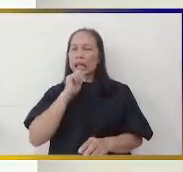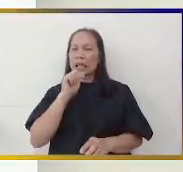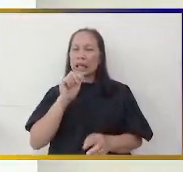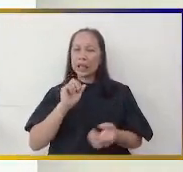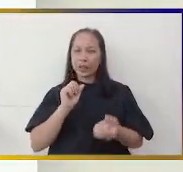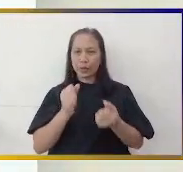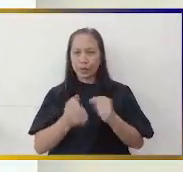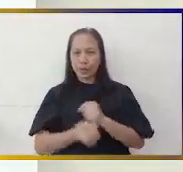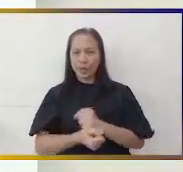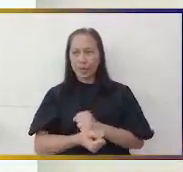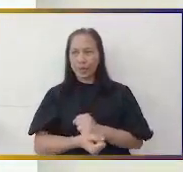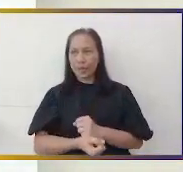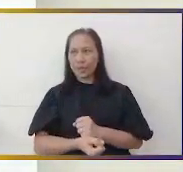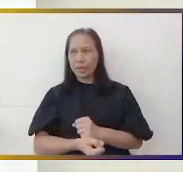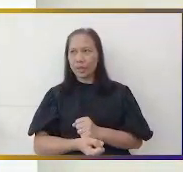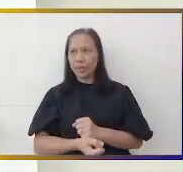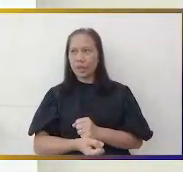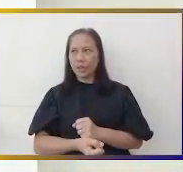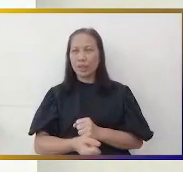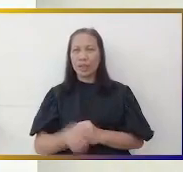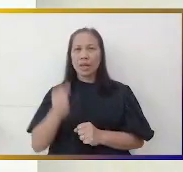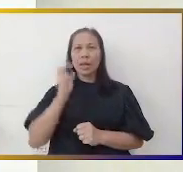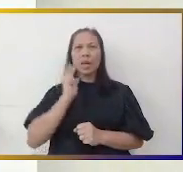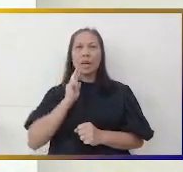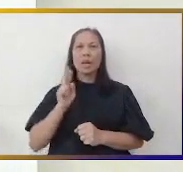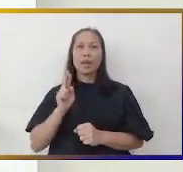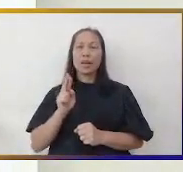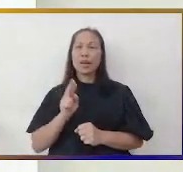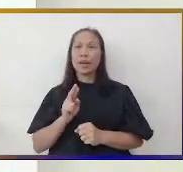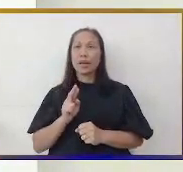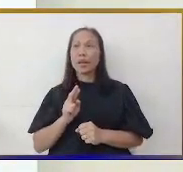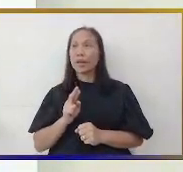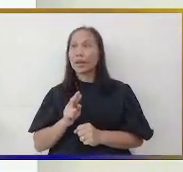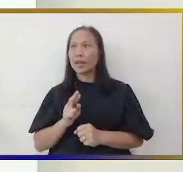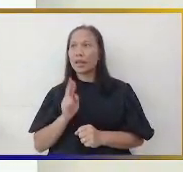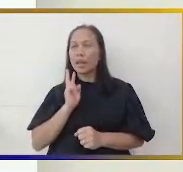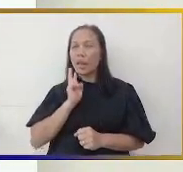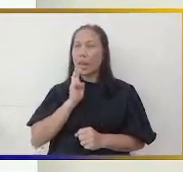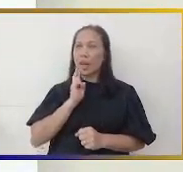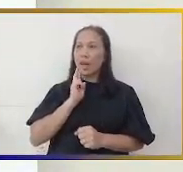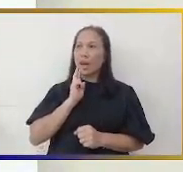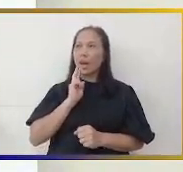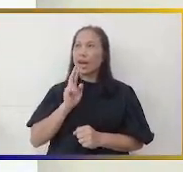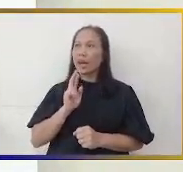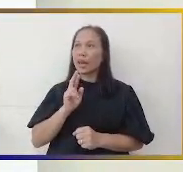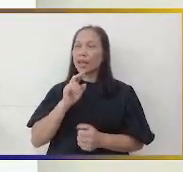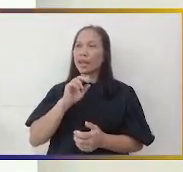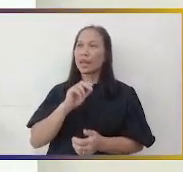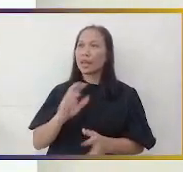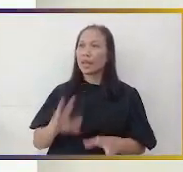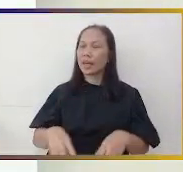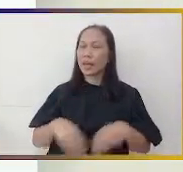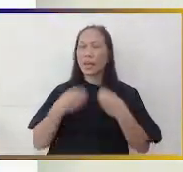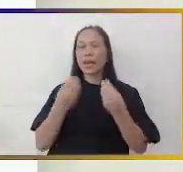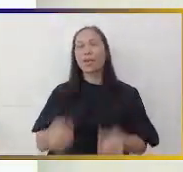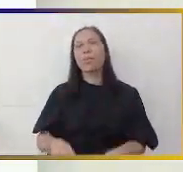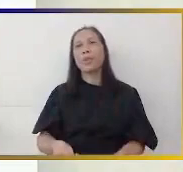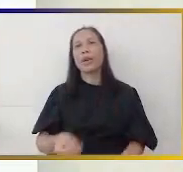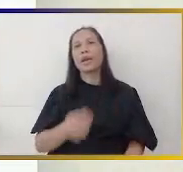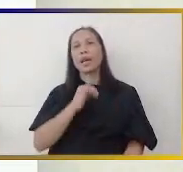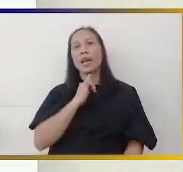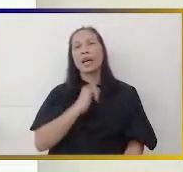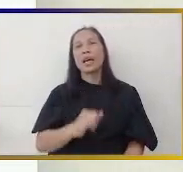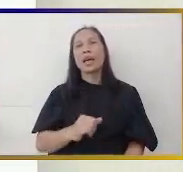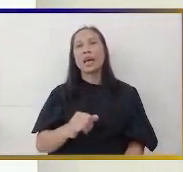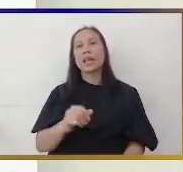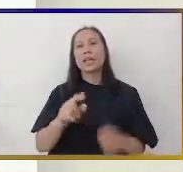maliwanag hindi ako nagbibigay para Pagpalain ako ng panginoon nagbibigay ako dahil gusto kong sumunod